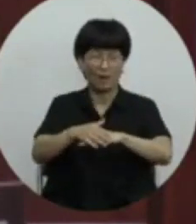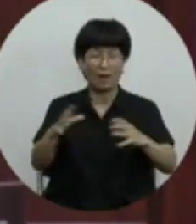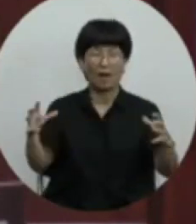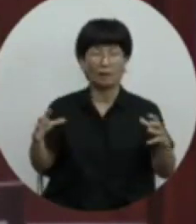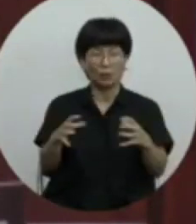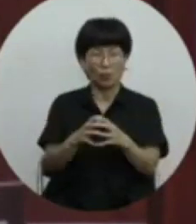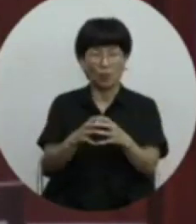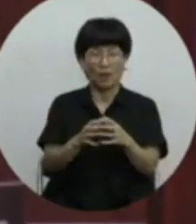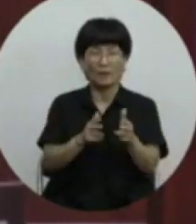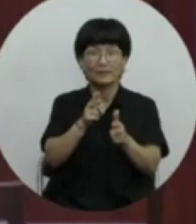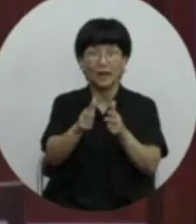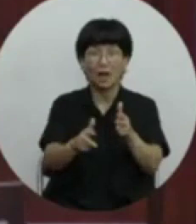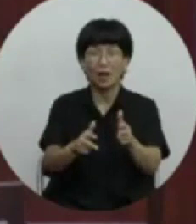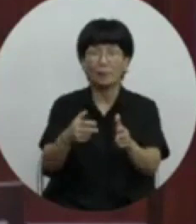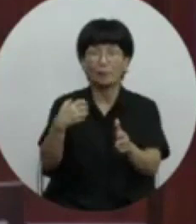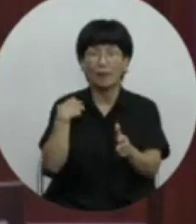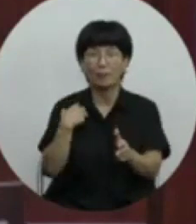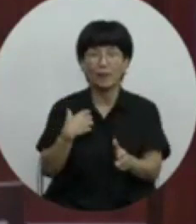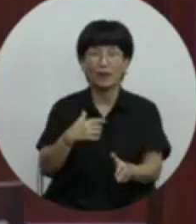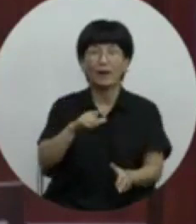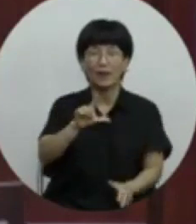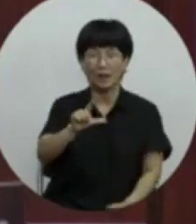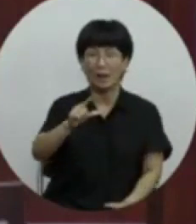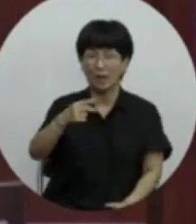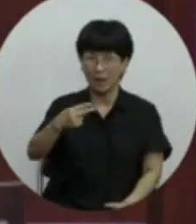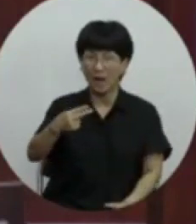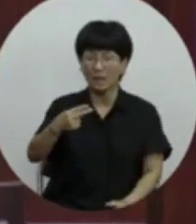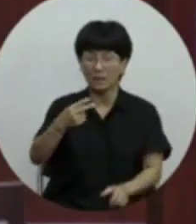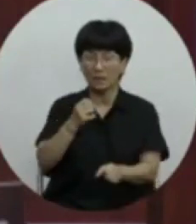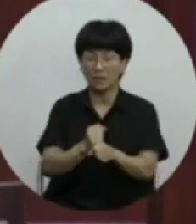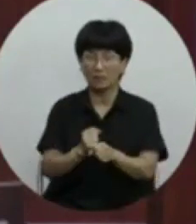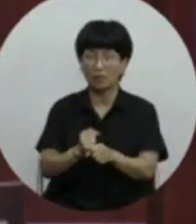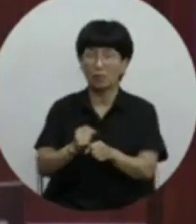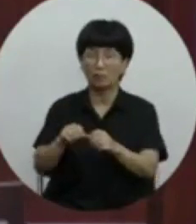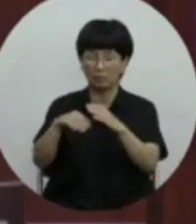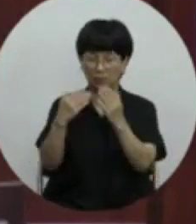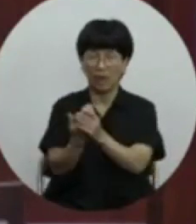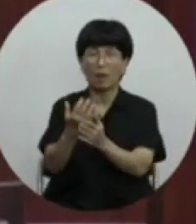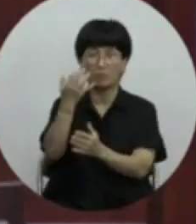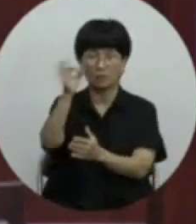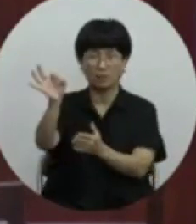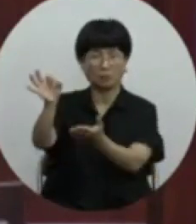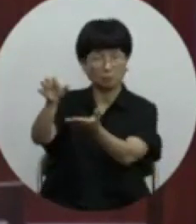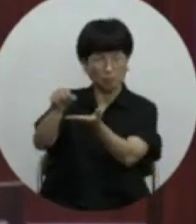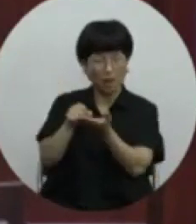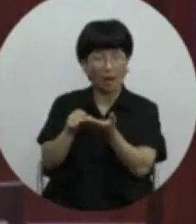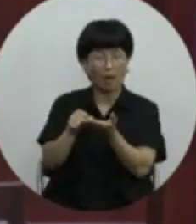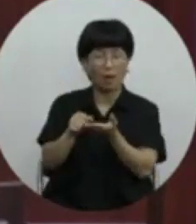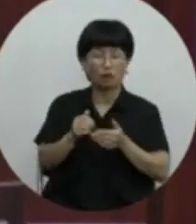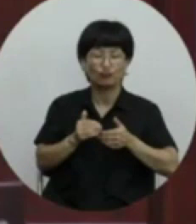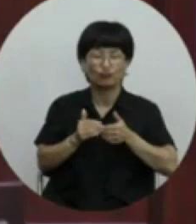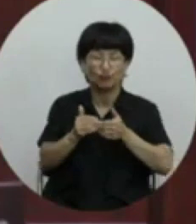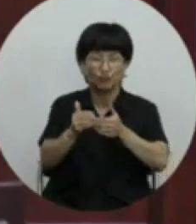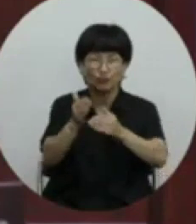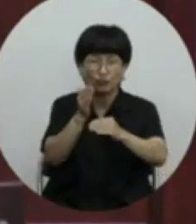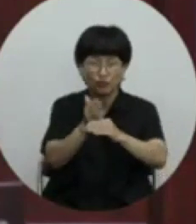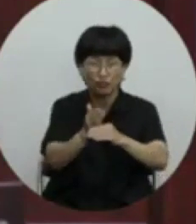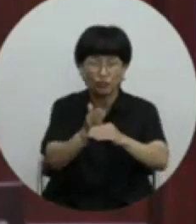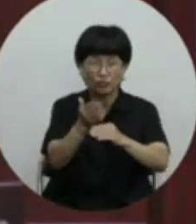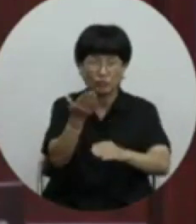사업 시행자는 LH로 지정돼서 국토부의 승인을 받아서 추진을 하고 있었으나